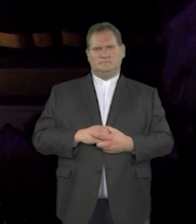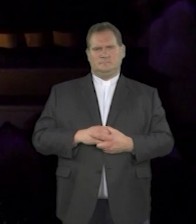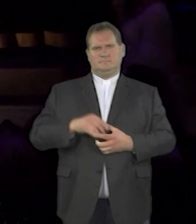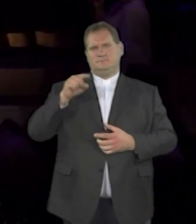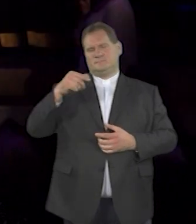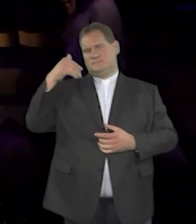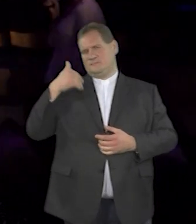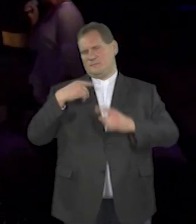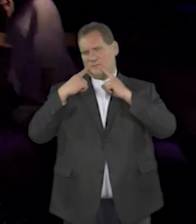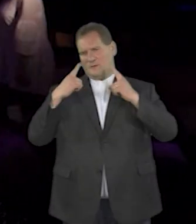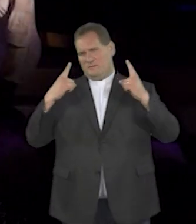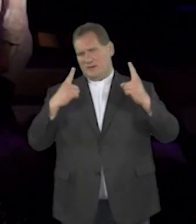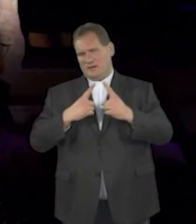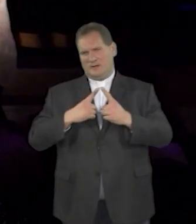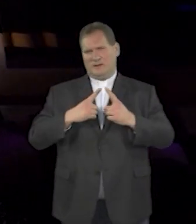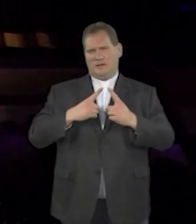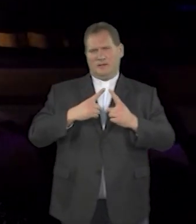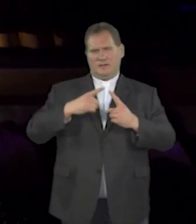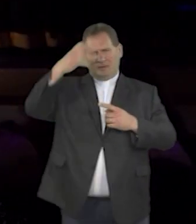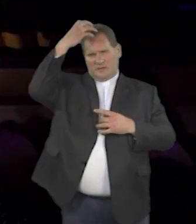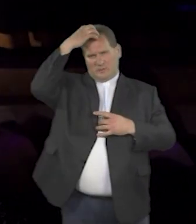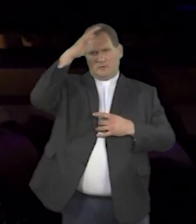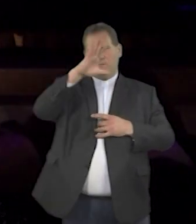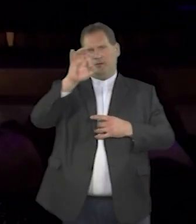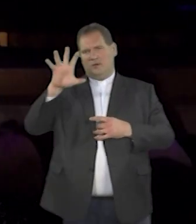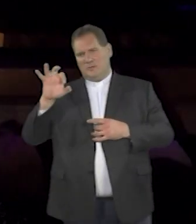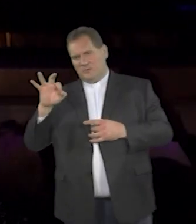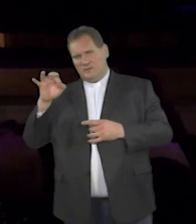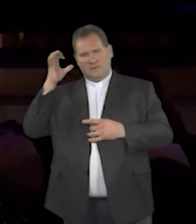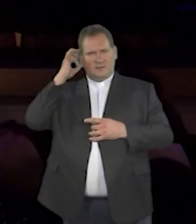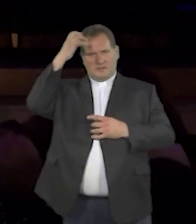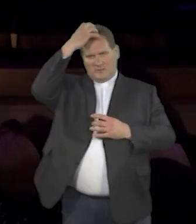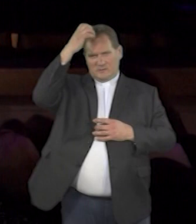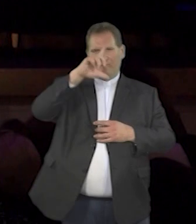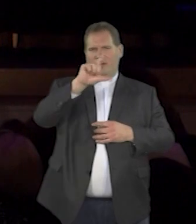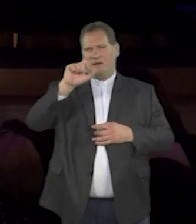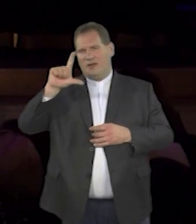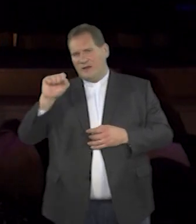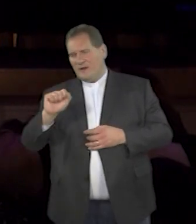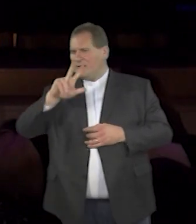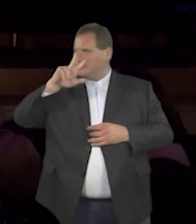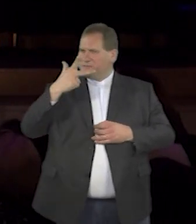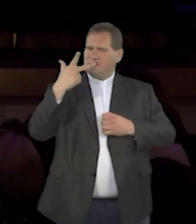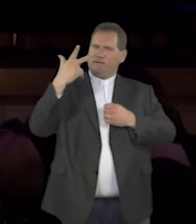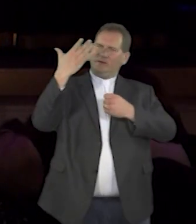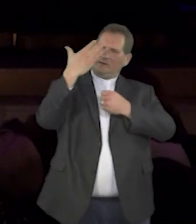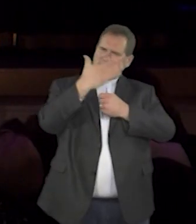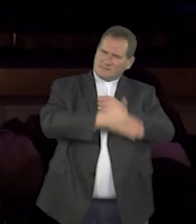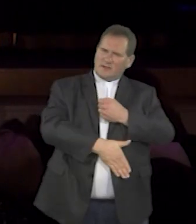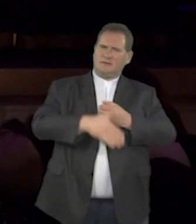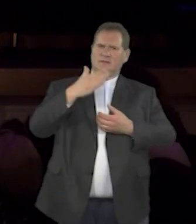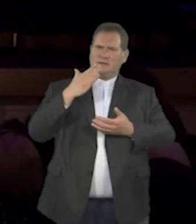Była bajka Król Bobo i Królewna Lala. Trzecia i ostatnia już